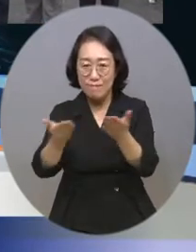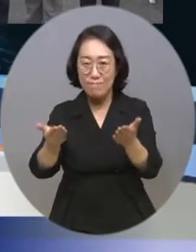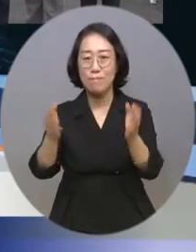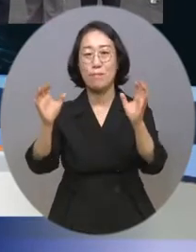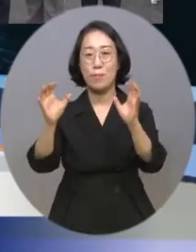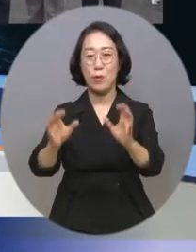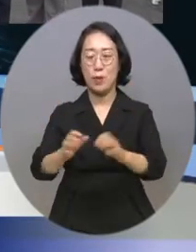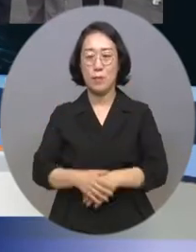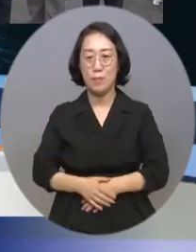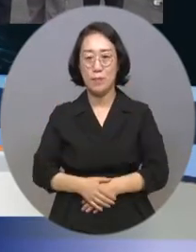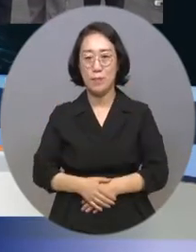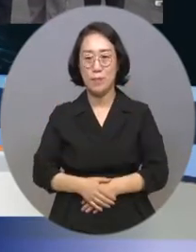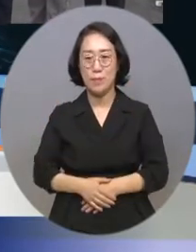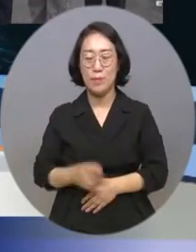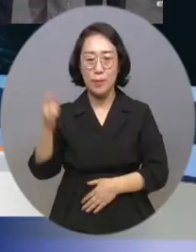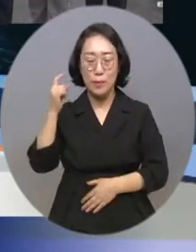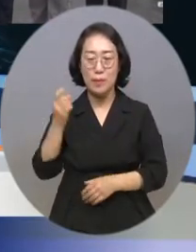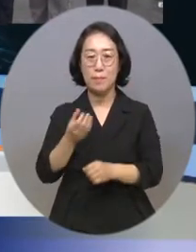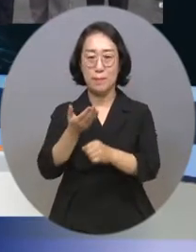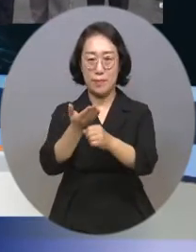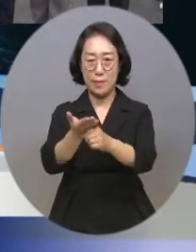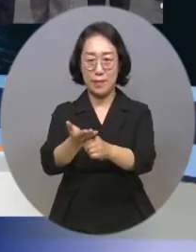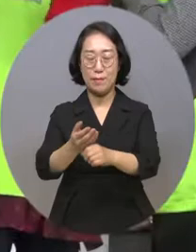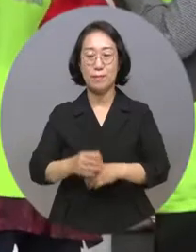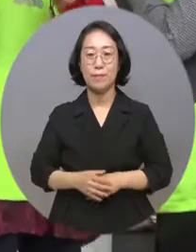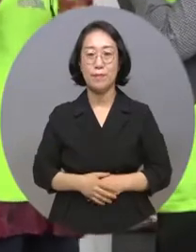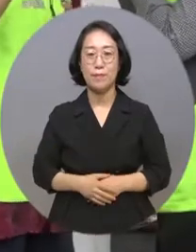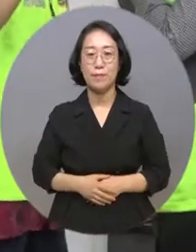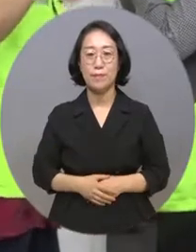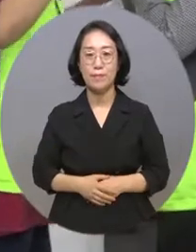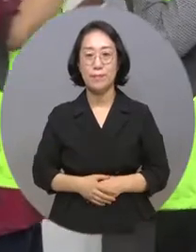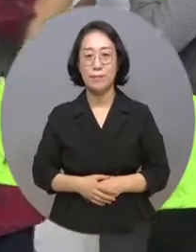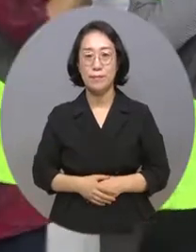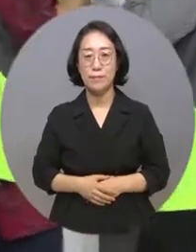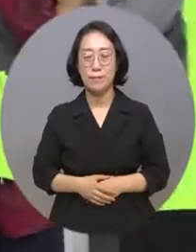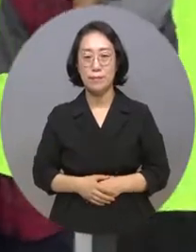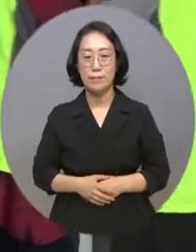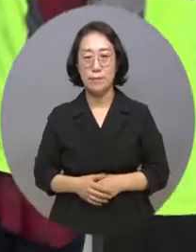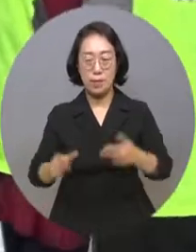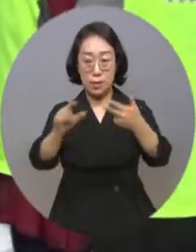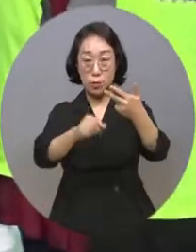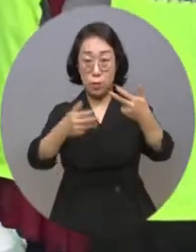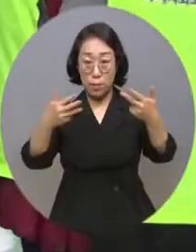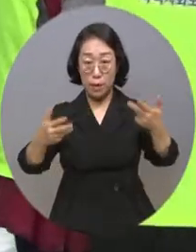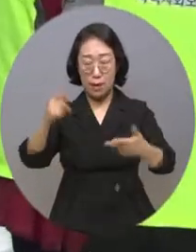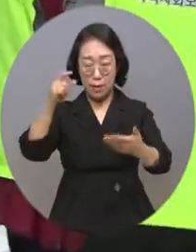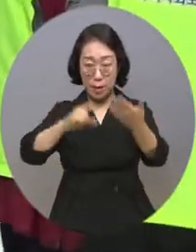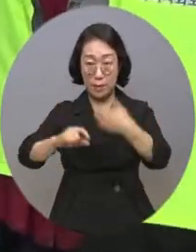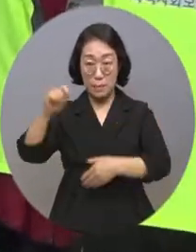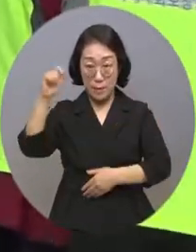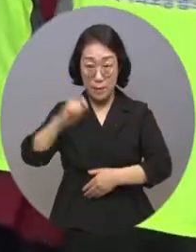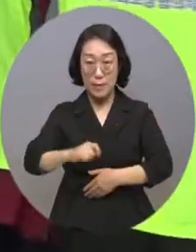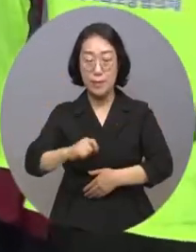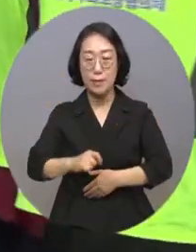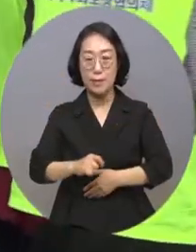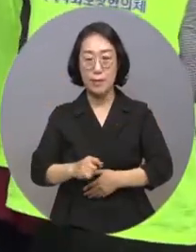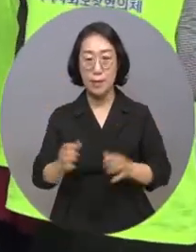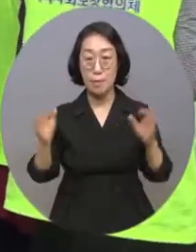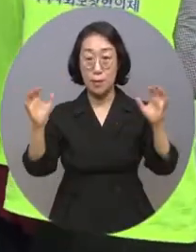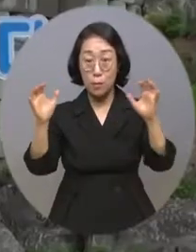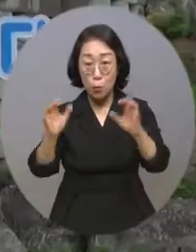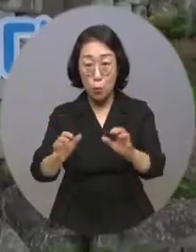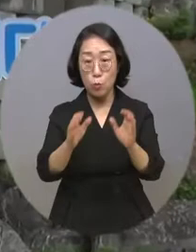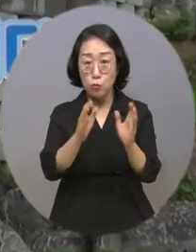마련됐습니다. 정우선 기자가 보도합니다. 지난 8일 이른 아침부터 사람들이 많이 모여있는